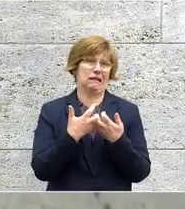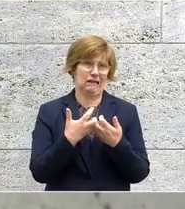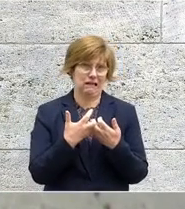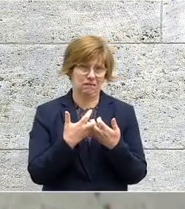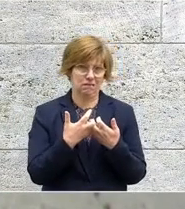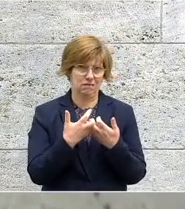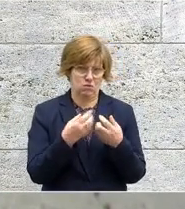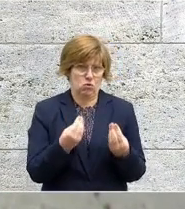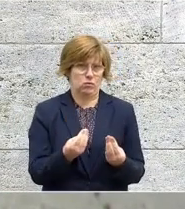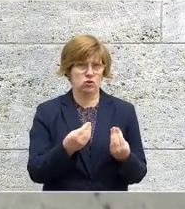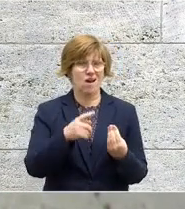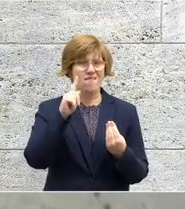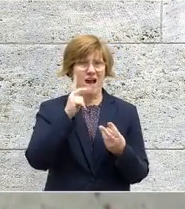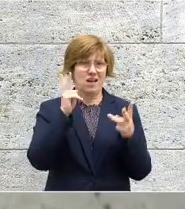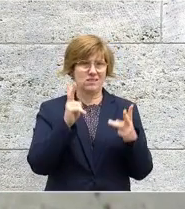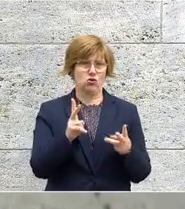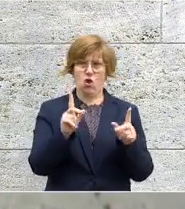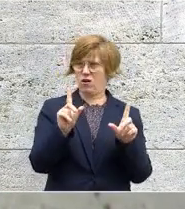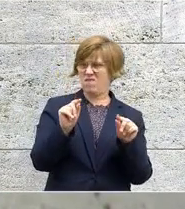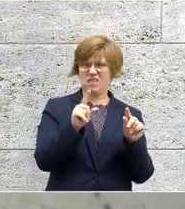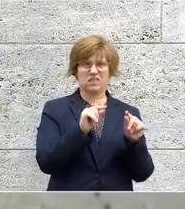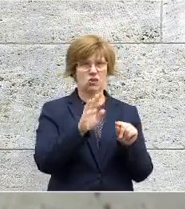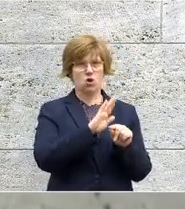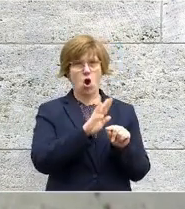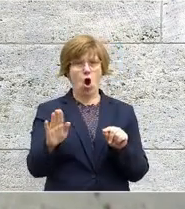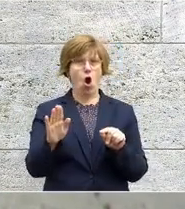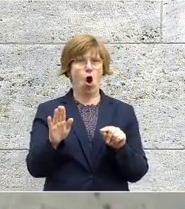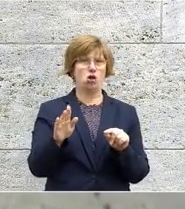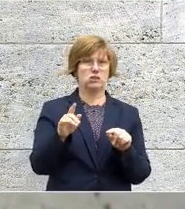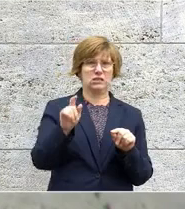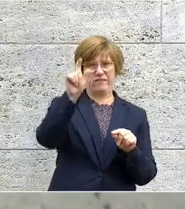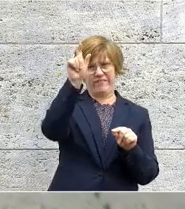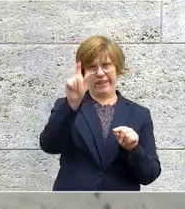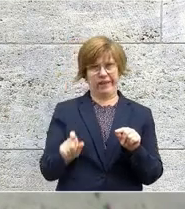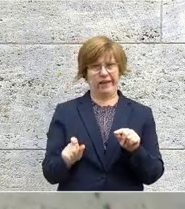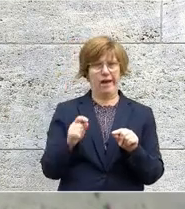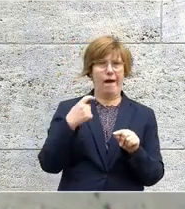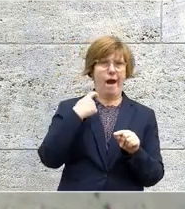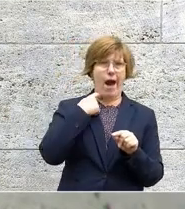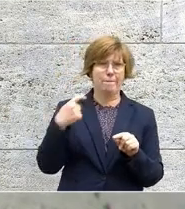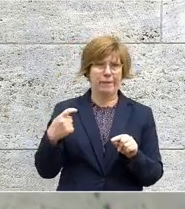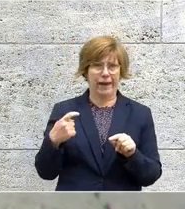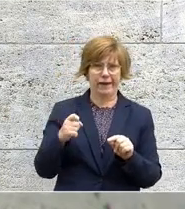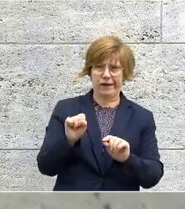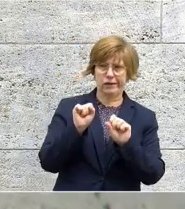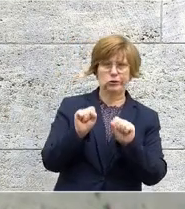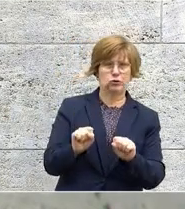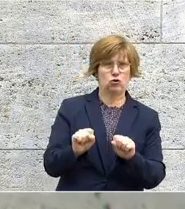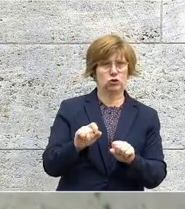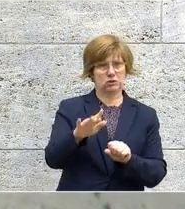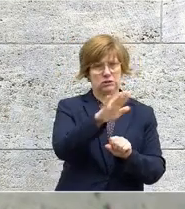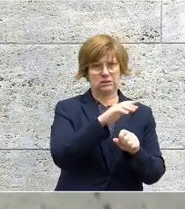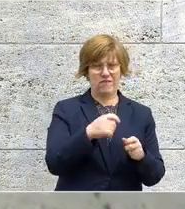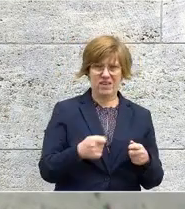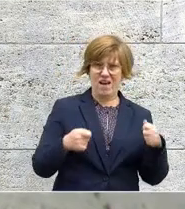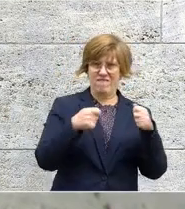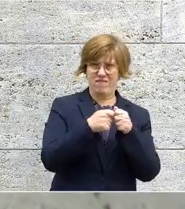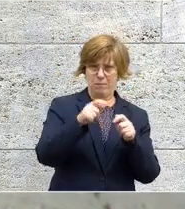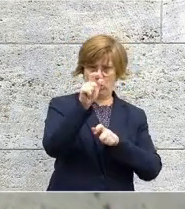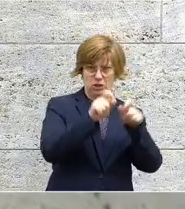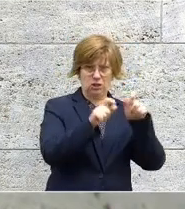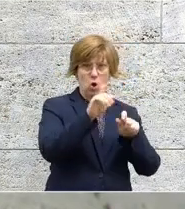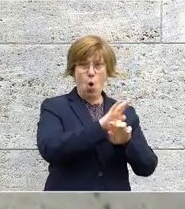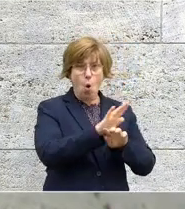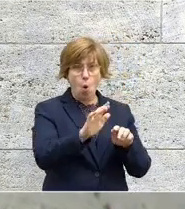Krieges. Wir wissen noch, wie es war, Ostflanke zu sein, abhängig vom Schutz unserer Freunde und Verbündeten,